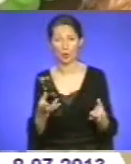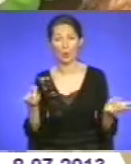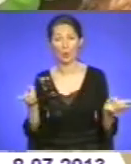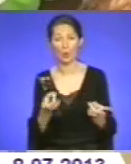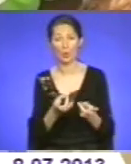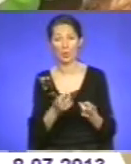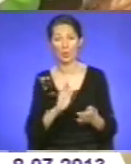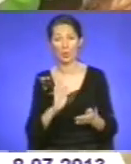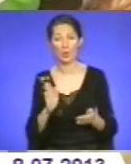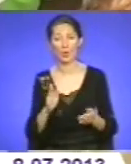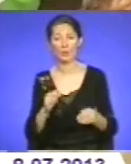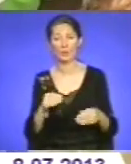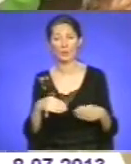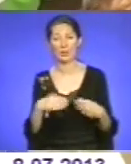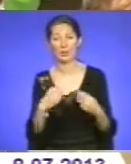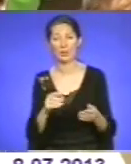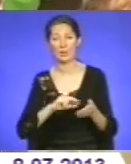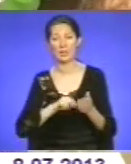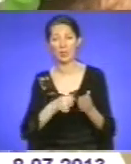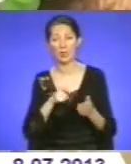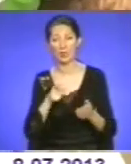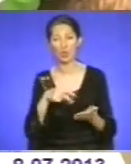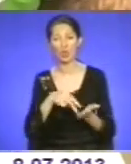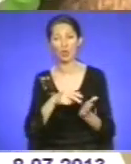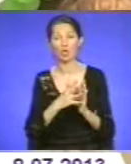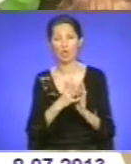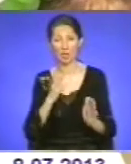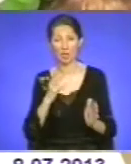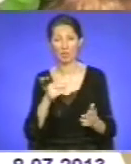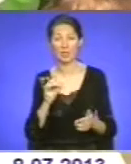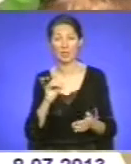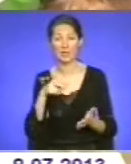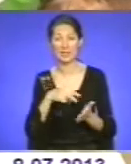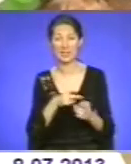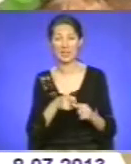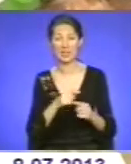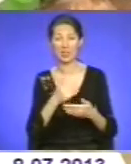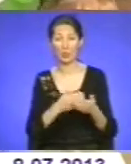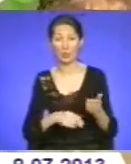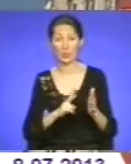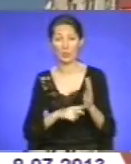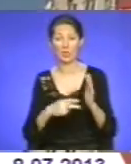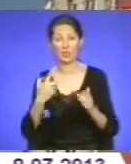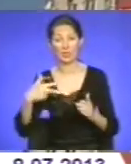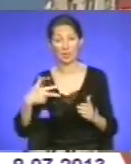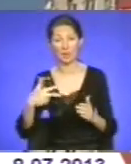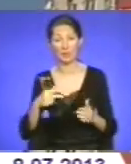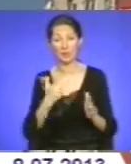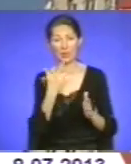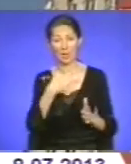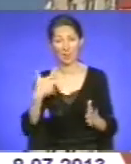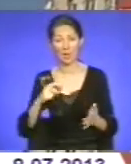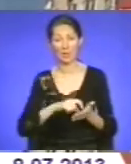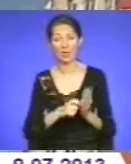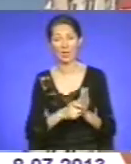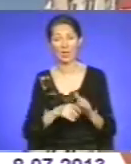було занести справки, що стоїш на черзі, і стати на цю програму 70 на 30. Трикімнатна квартира